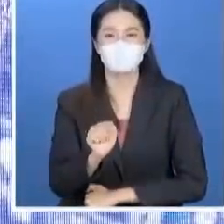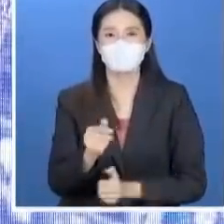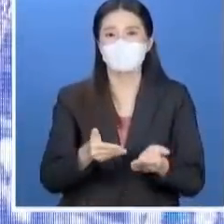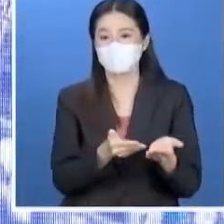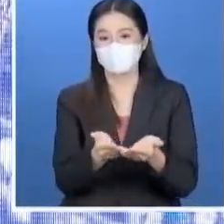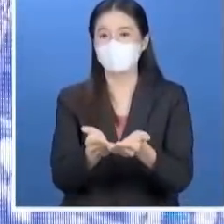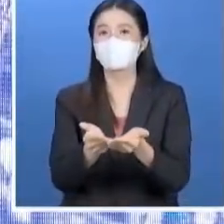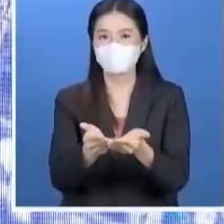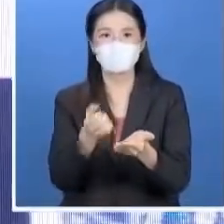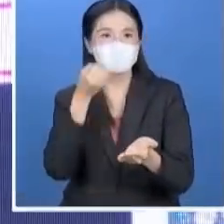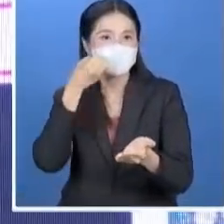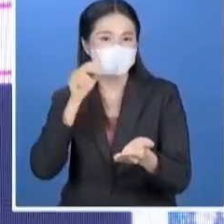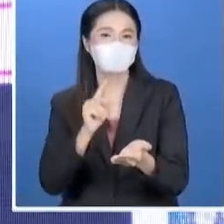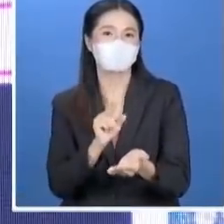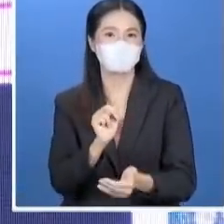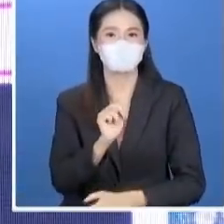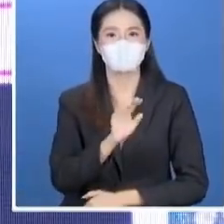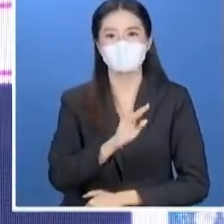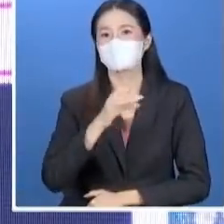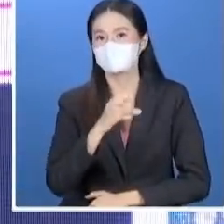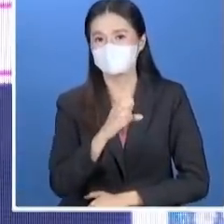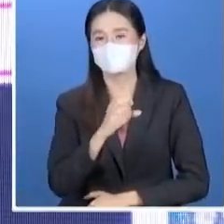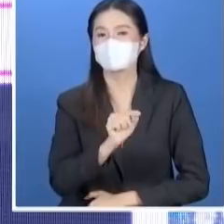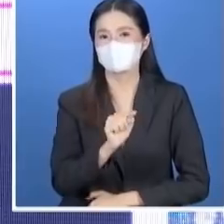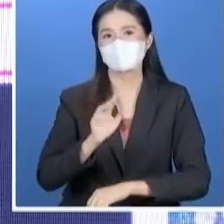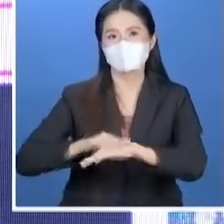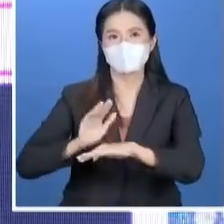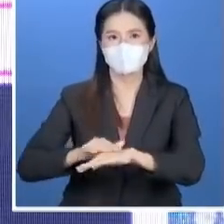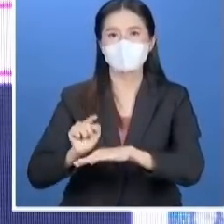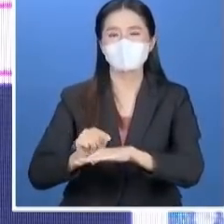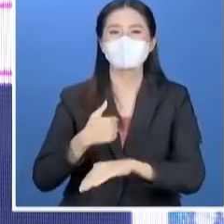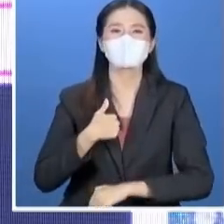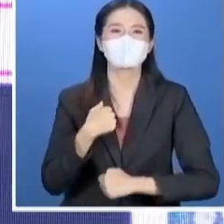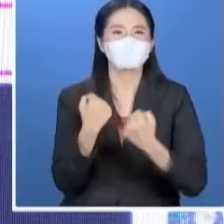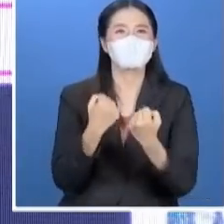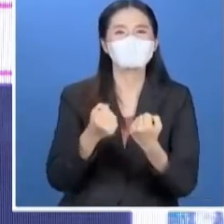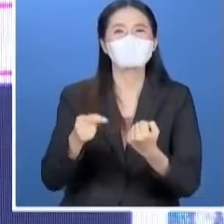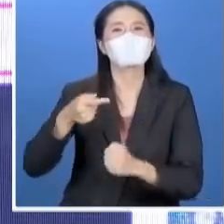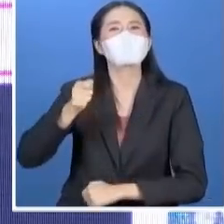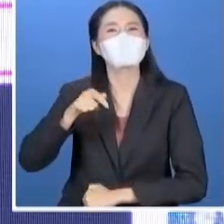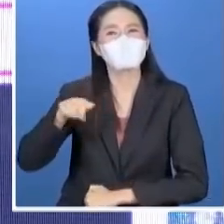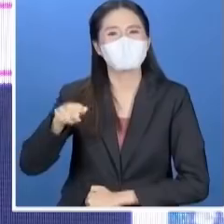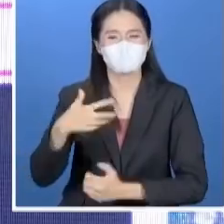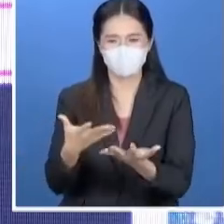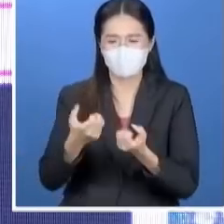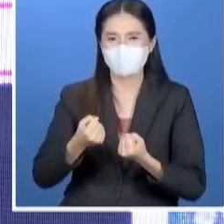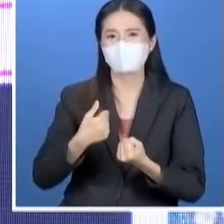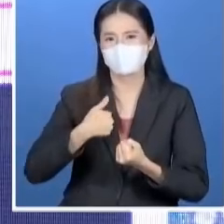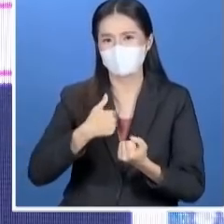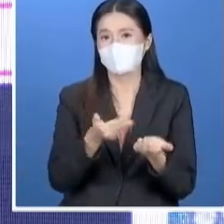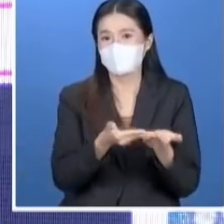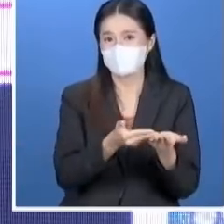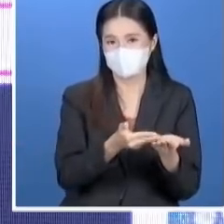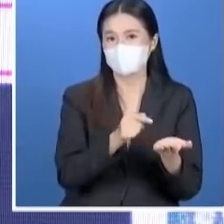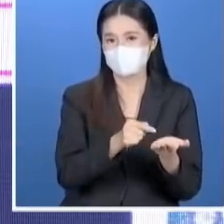กำลังมุ่งหน้ากับอู่เรือ NBC กระติกได้เลือกใช้บริการ Yuding Idive โดยให้มารับที่อู่เรือ NBC โด